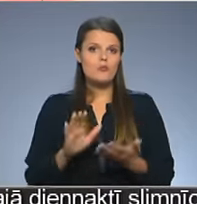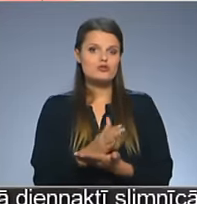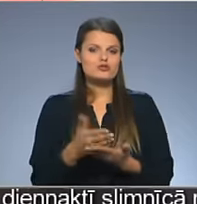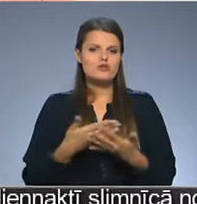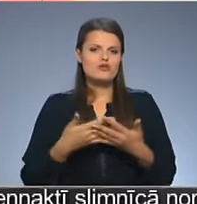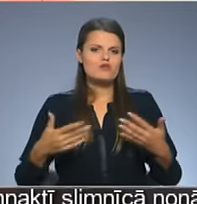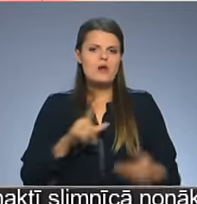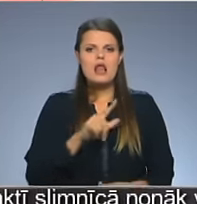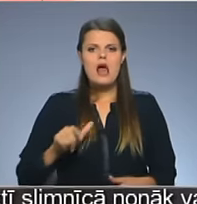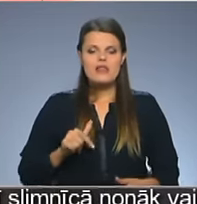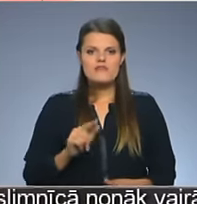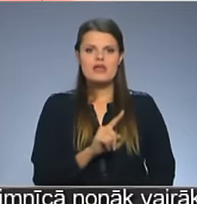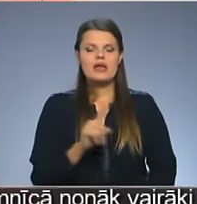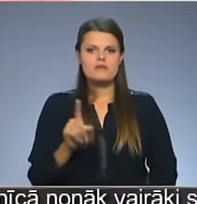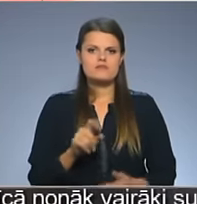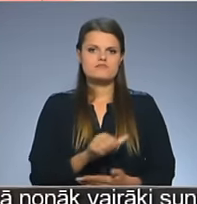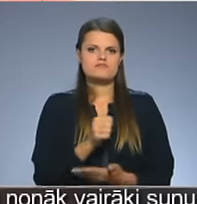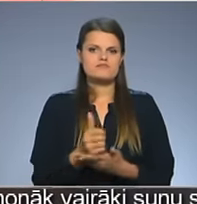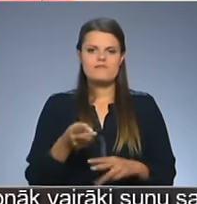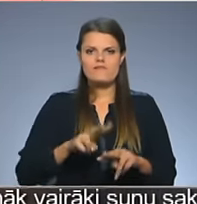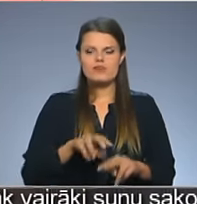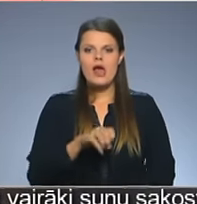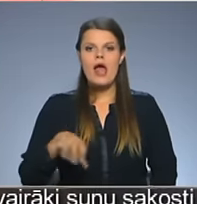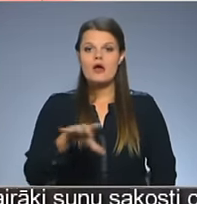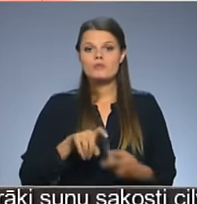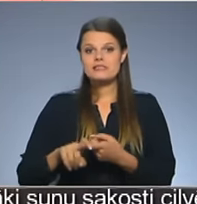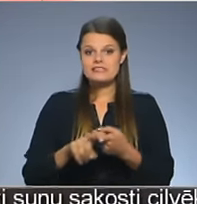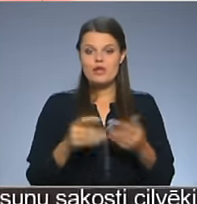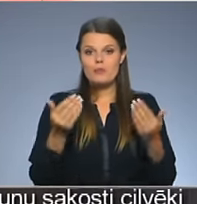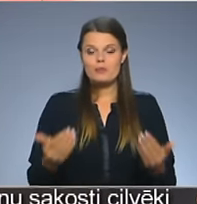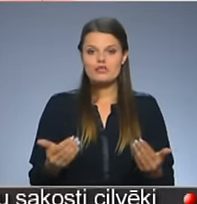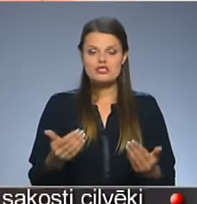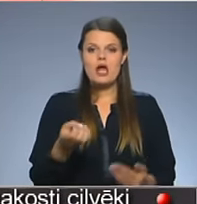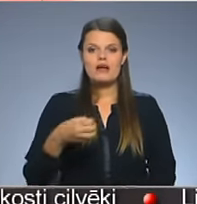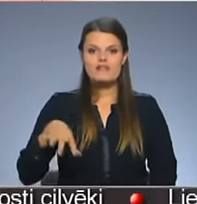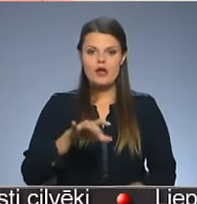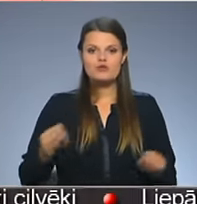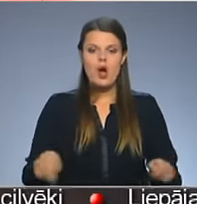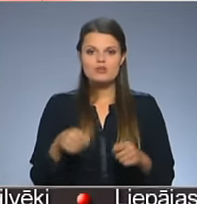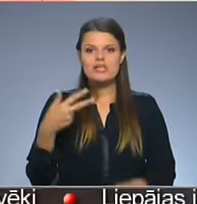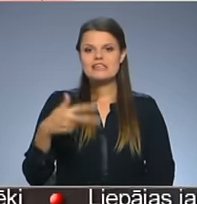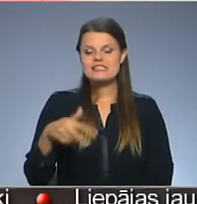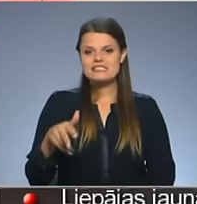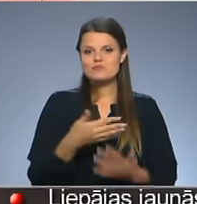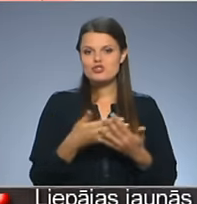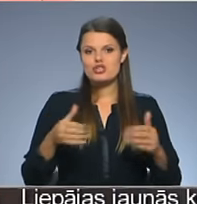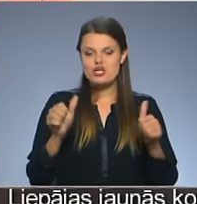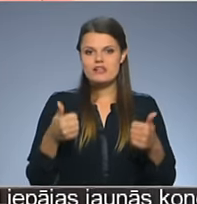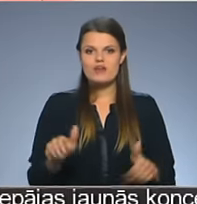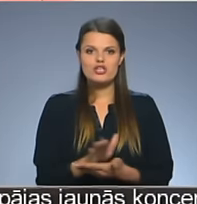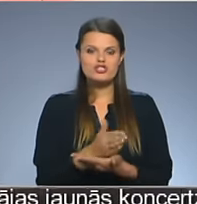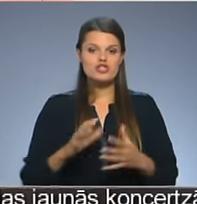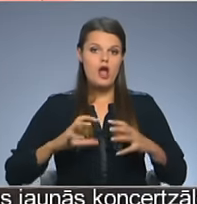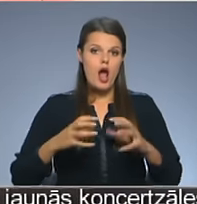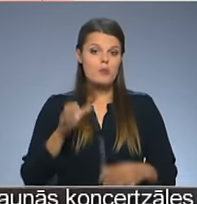Ābolu šķirņu daudzveidībā Latvija ieņem vadošas vietas Eiropas Savienībā. Pašlaik komercdārzos tiek audzēti ap 30 dažādu veidu